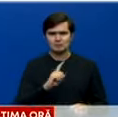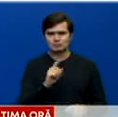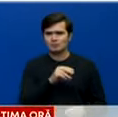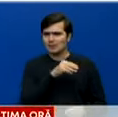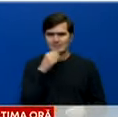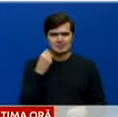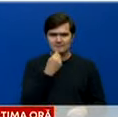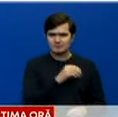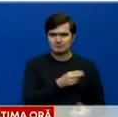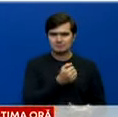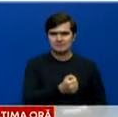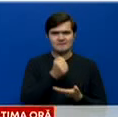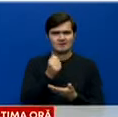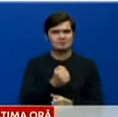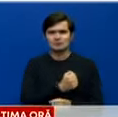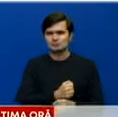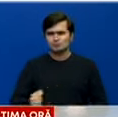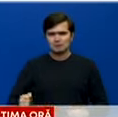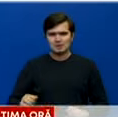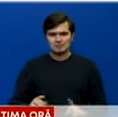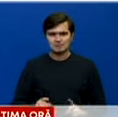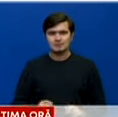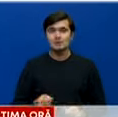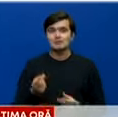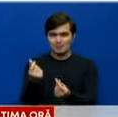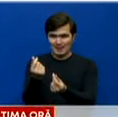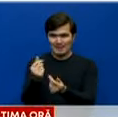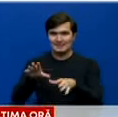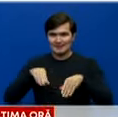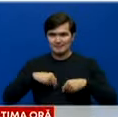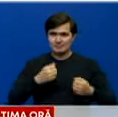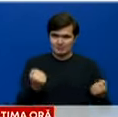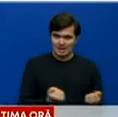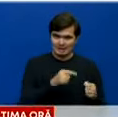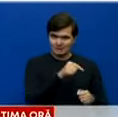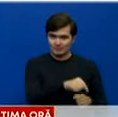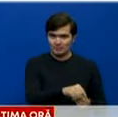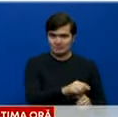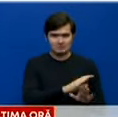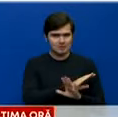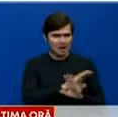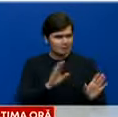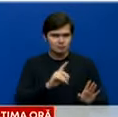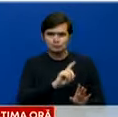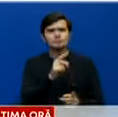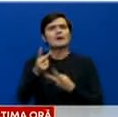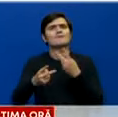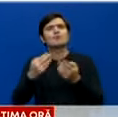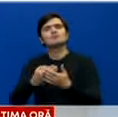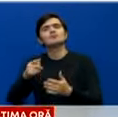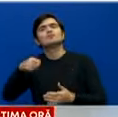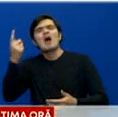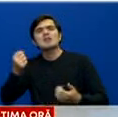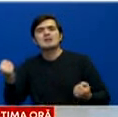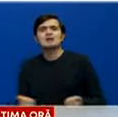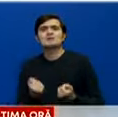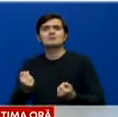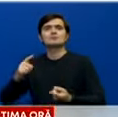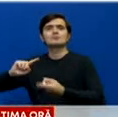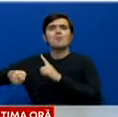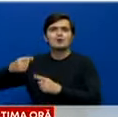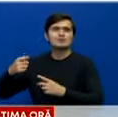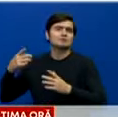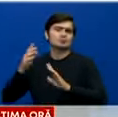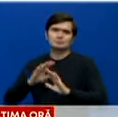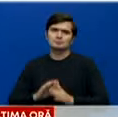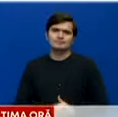finanțare niciodată și banii primiți pentru aceste activități nu au fost folosiți niciodată pentru activități politice sau cu scop